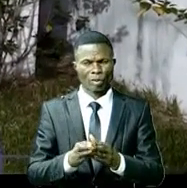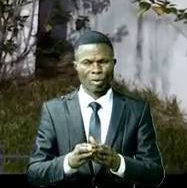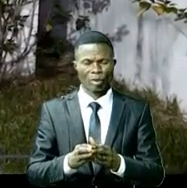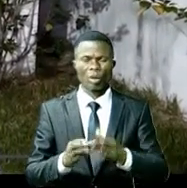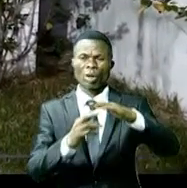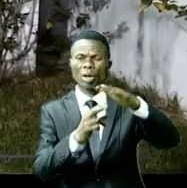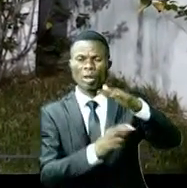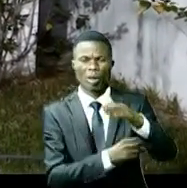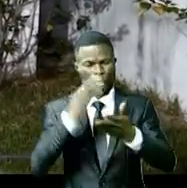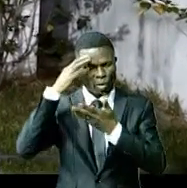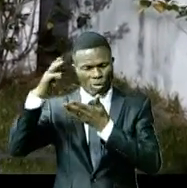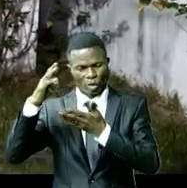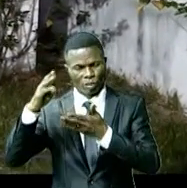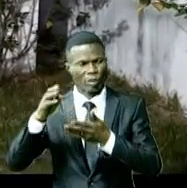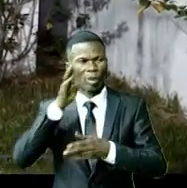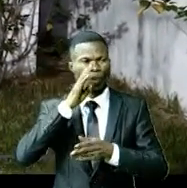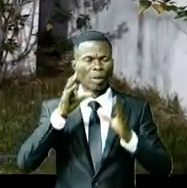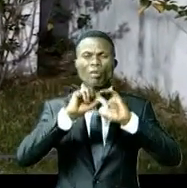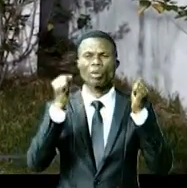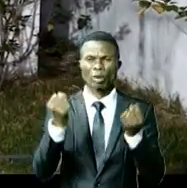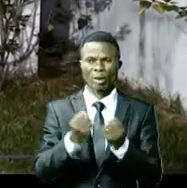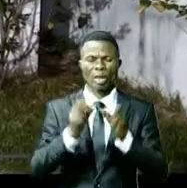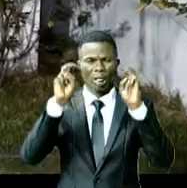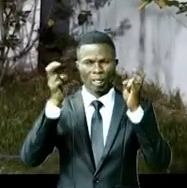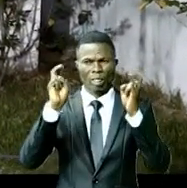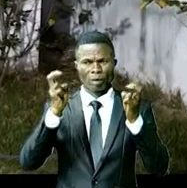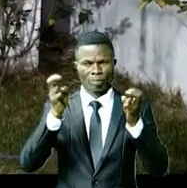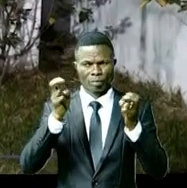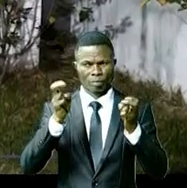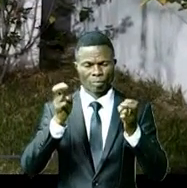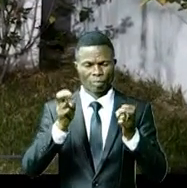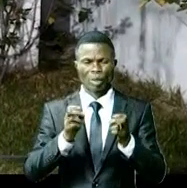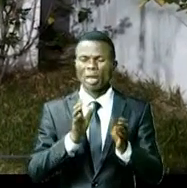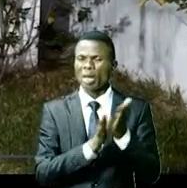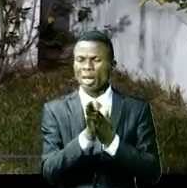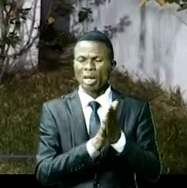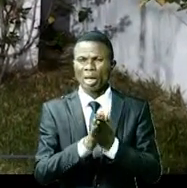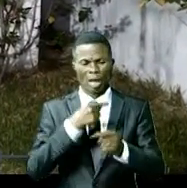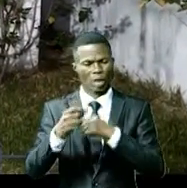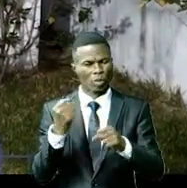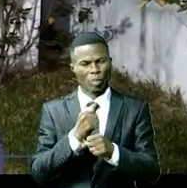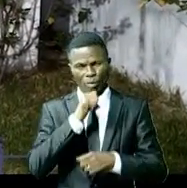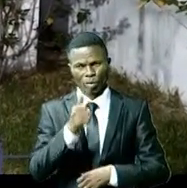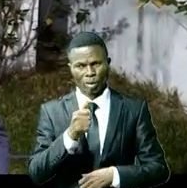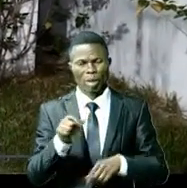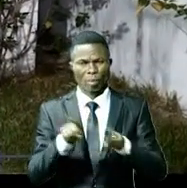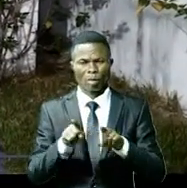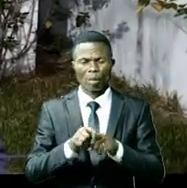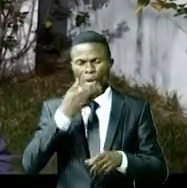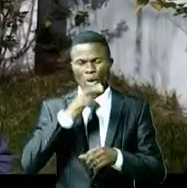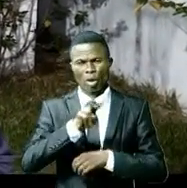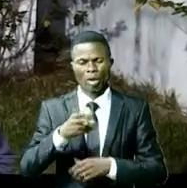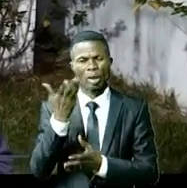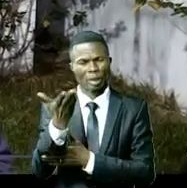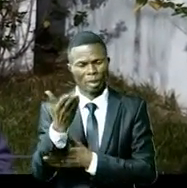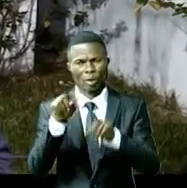l'université et la société, je crois qu'un thème ne pouvait pas être le plus intéressant pour relancer nos activités que celui de la Covid. Et je voudrais